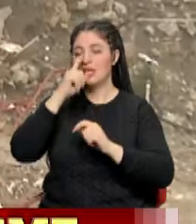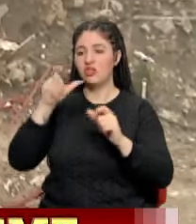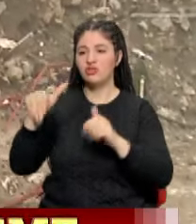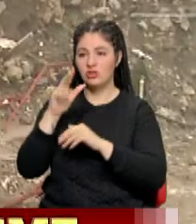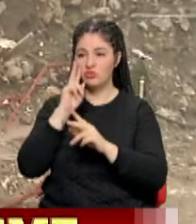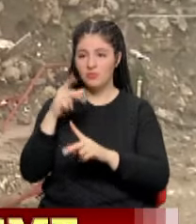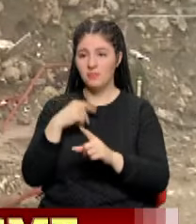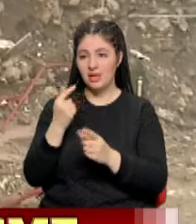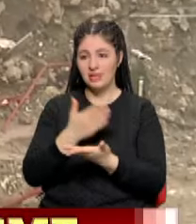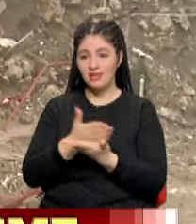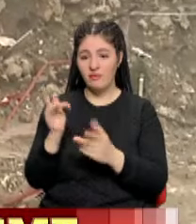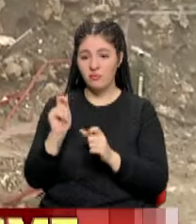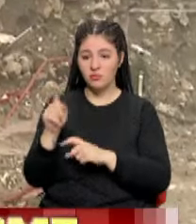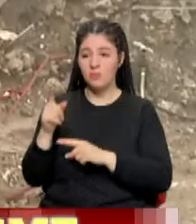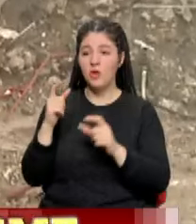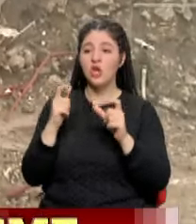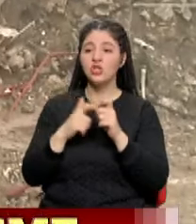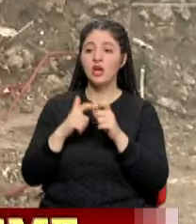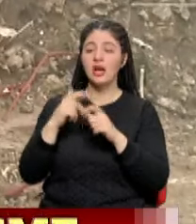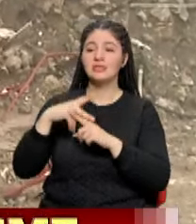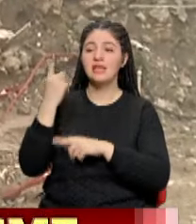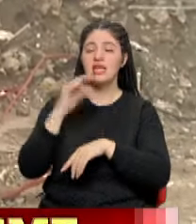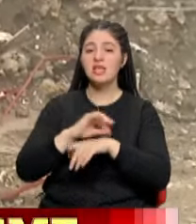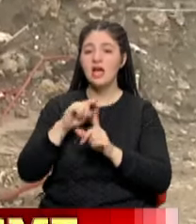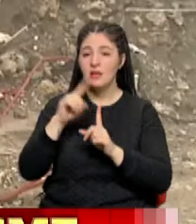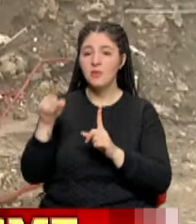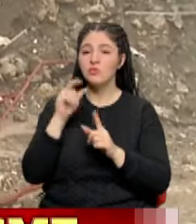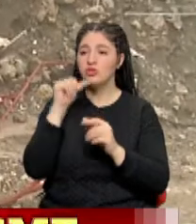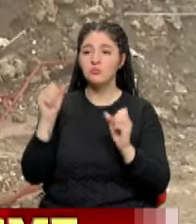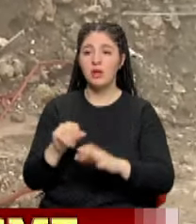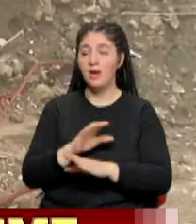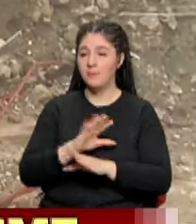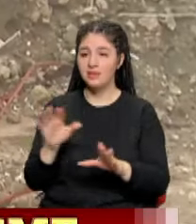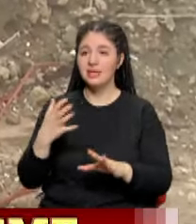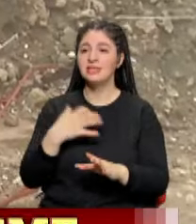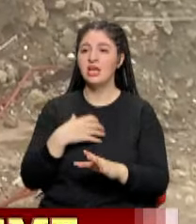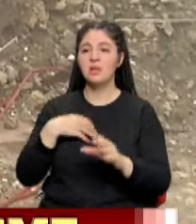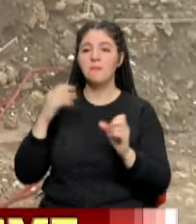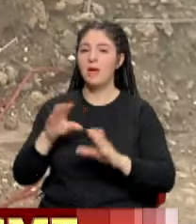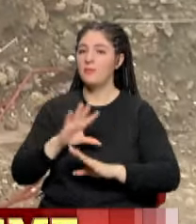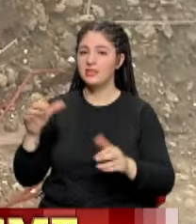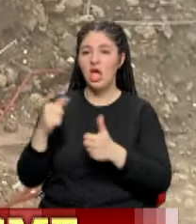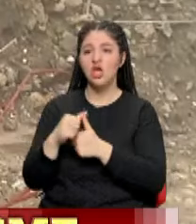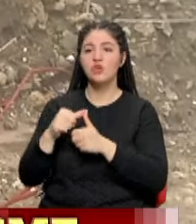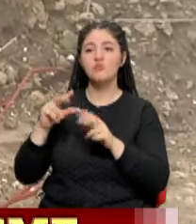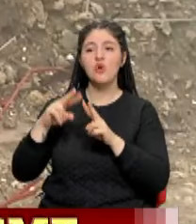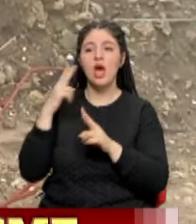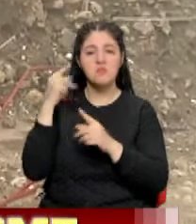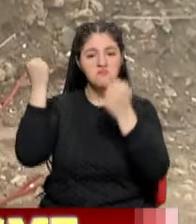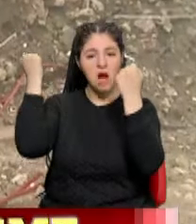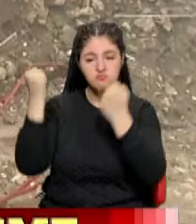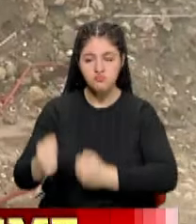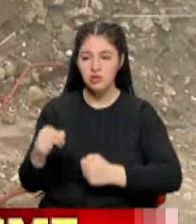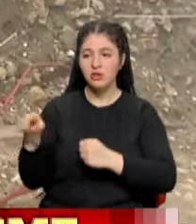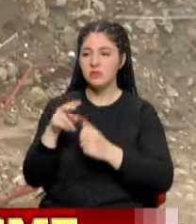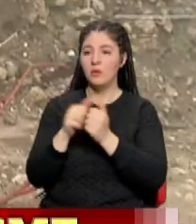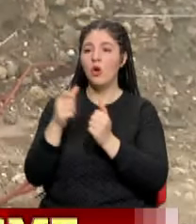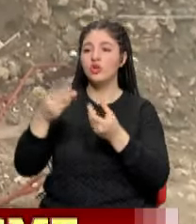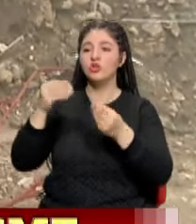Ben biraz daha devam edeceğim. Gökhan Zan ilk andan beri burayı hiç terk etmedi. Kendisi terk etmedi, eşi Müge Hanım. O da terk etmedi. O